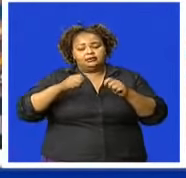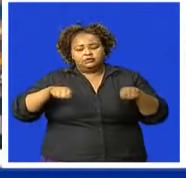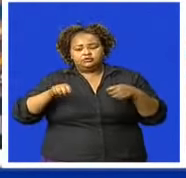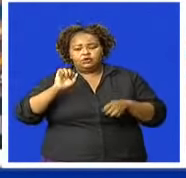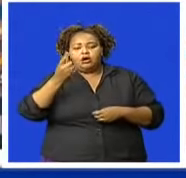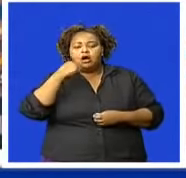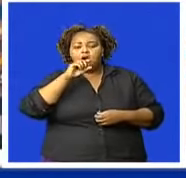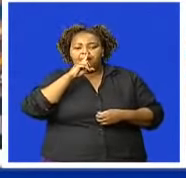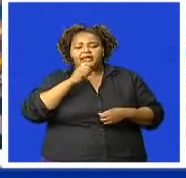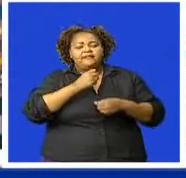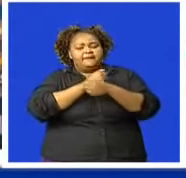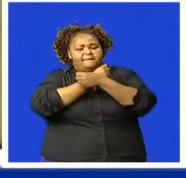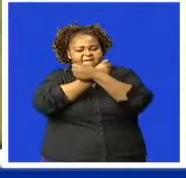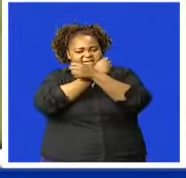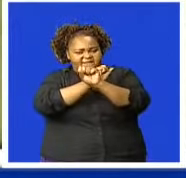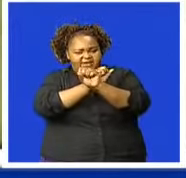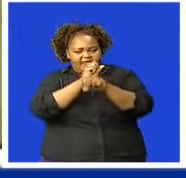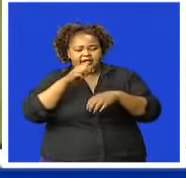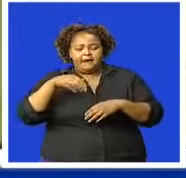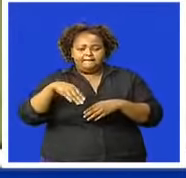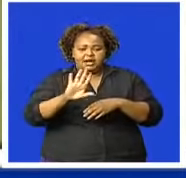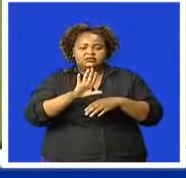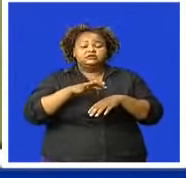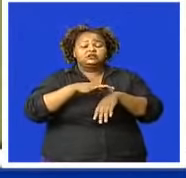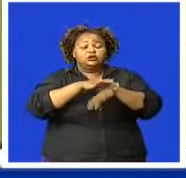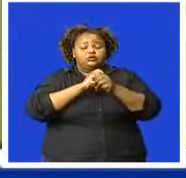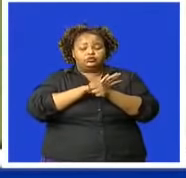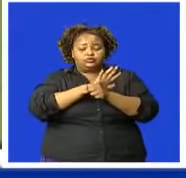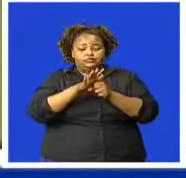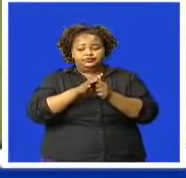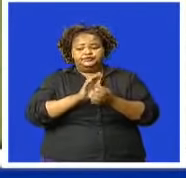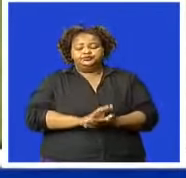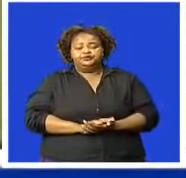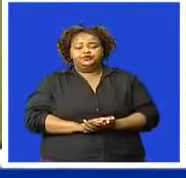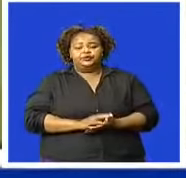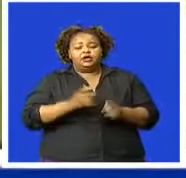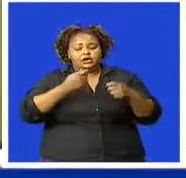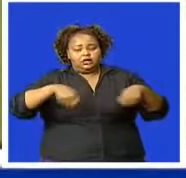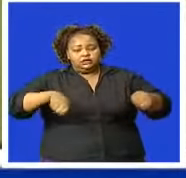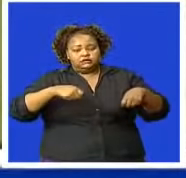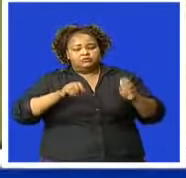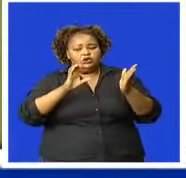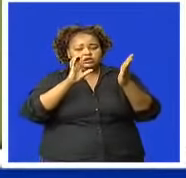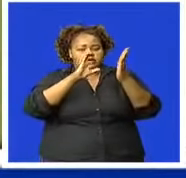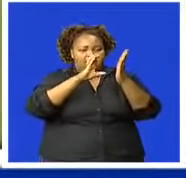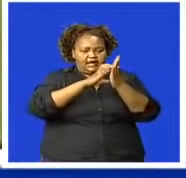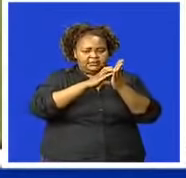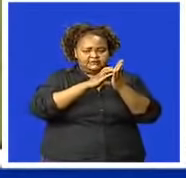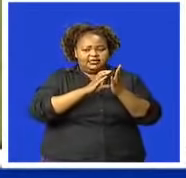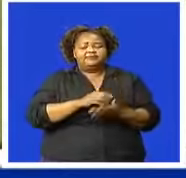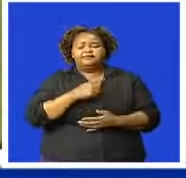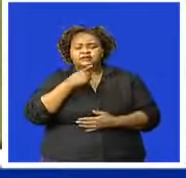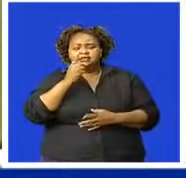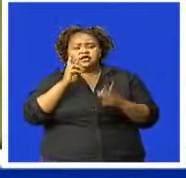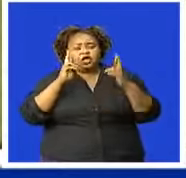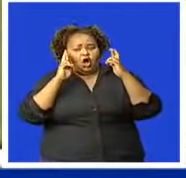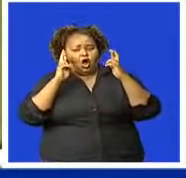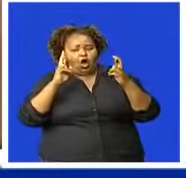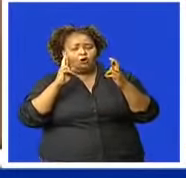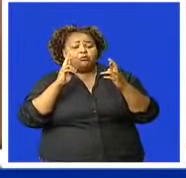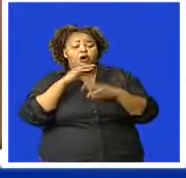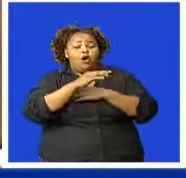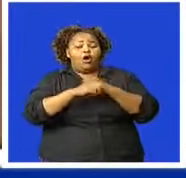i-COVID-19. Inhlangano lengamele tinhlangano tetemidlalo lapha eveni inelithemba lelikhulu ukuthi umnyaka